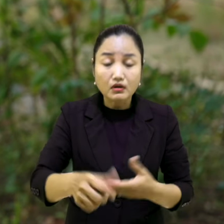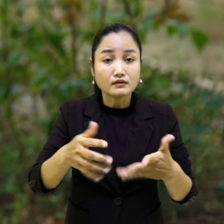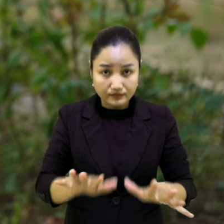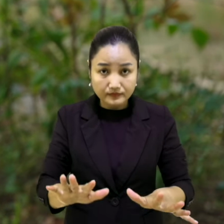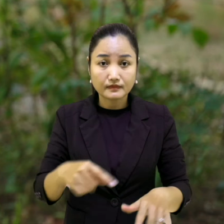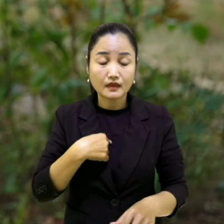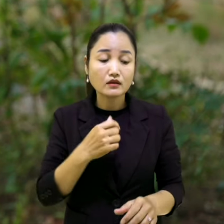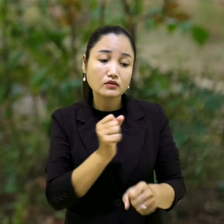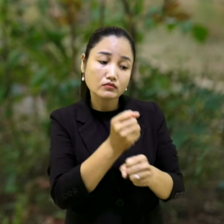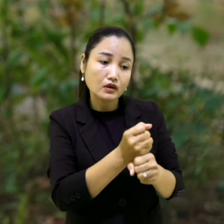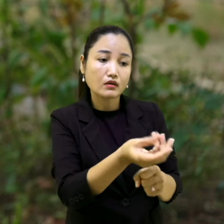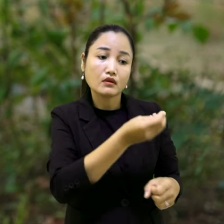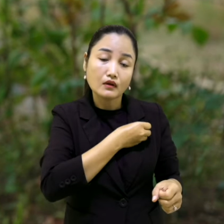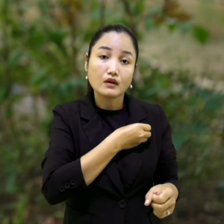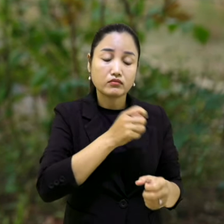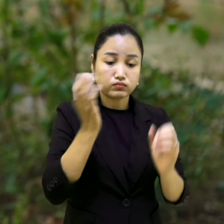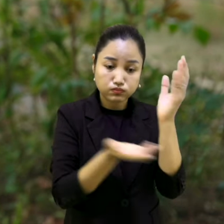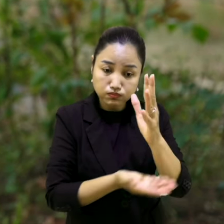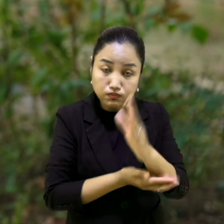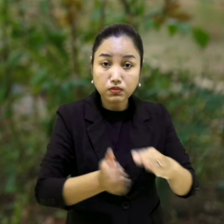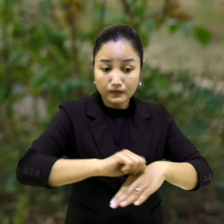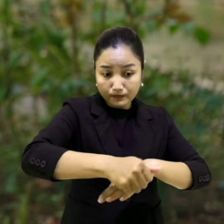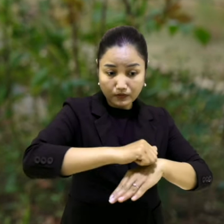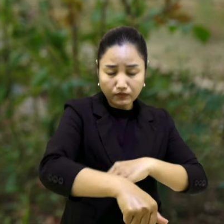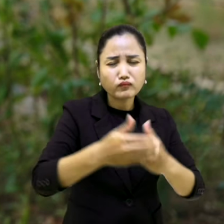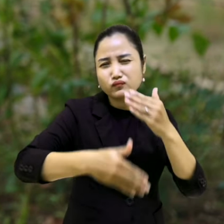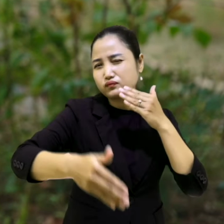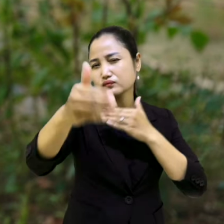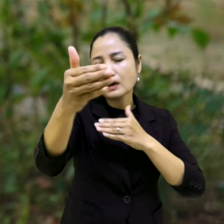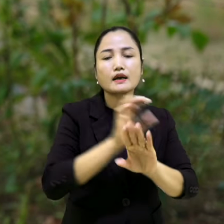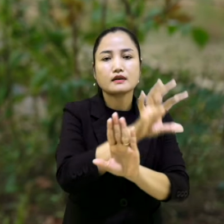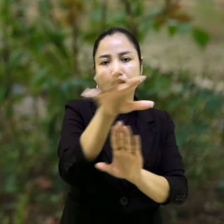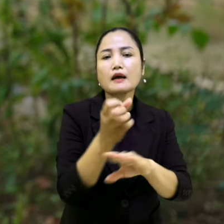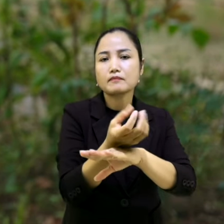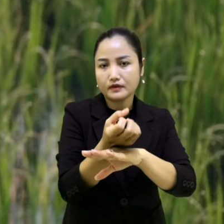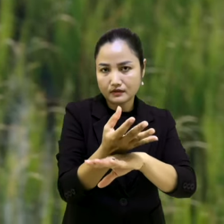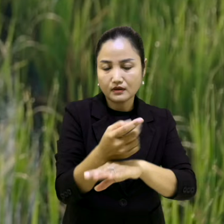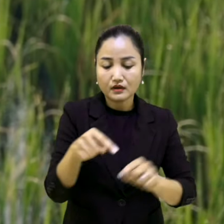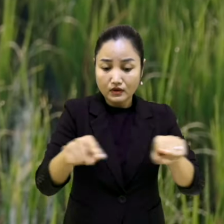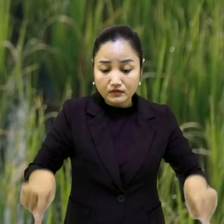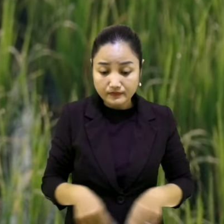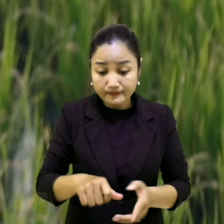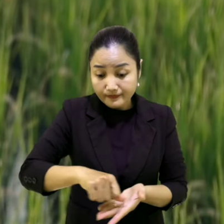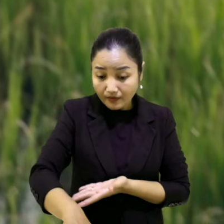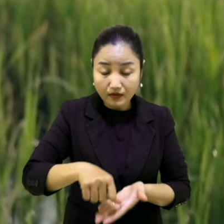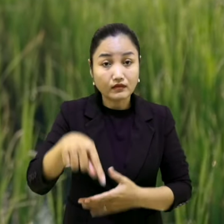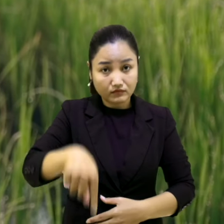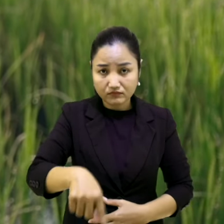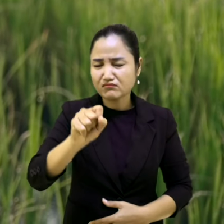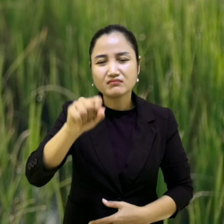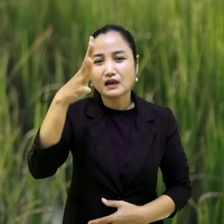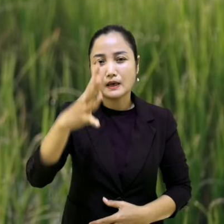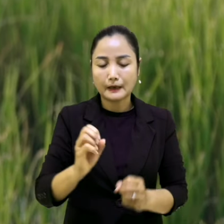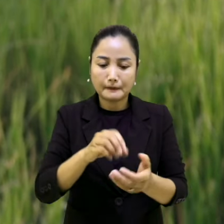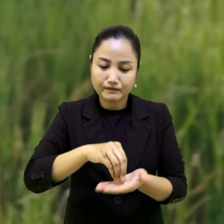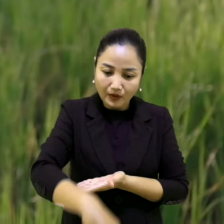nhá rồi hai anh tới nhóm từ xin chìm gặp từ lồng gặp ai cái chia ai nữa đòn bay lần đó lại giờ hai sải nhóm nâng ở ai